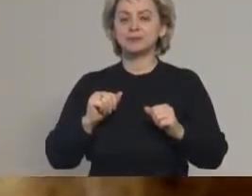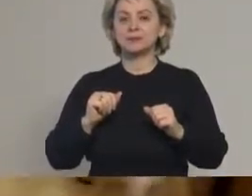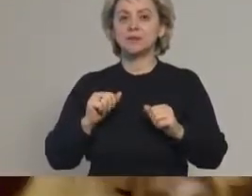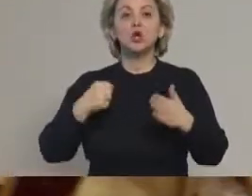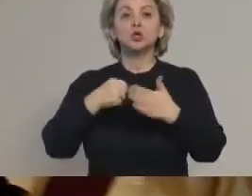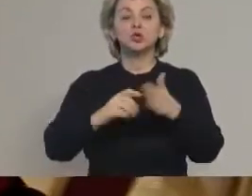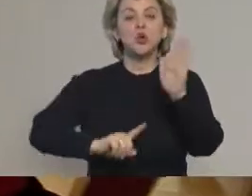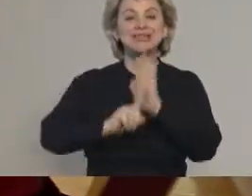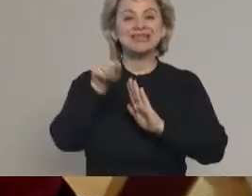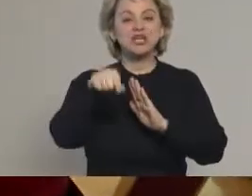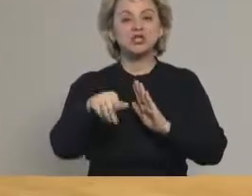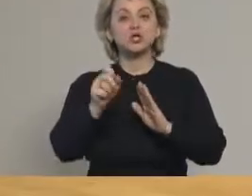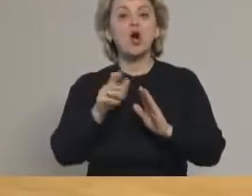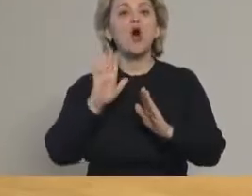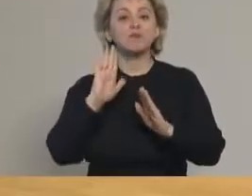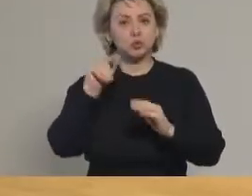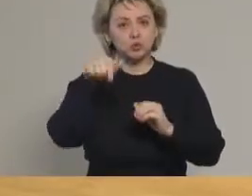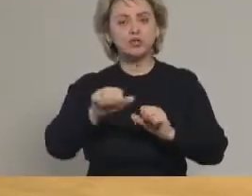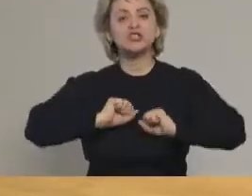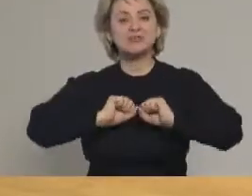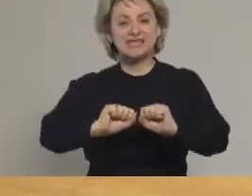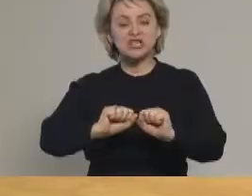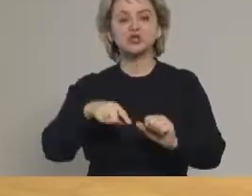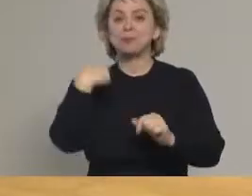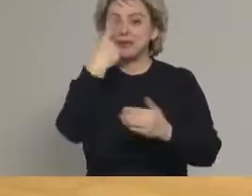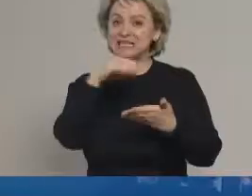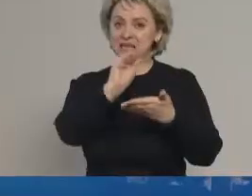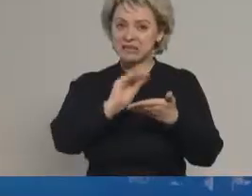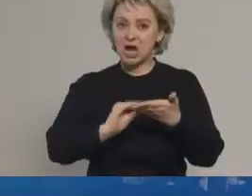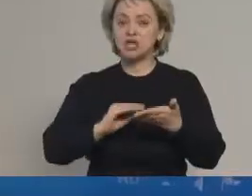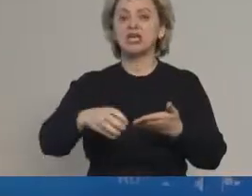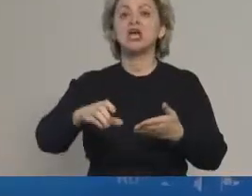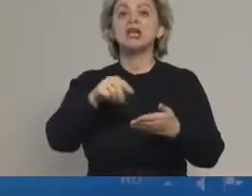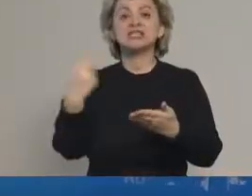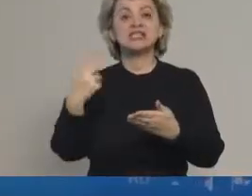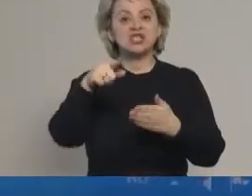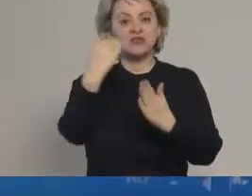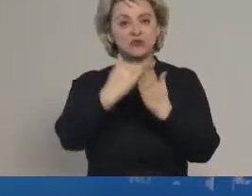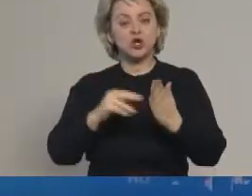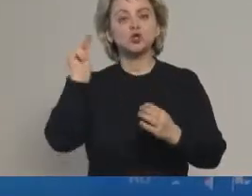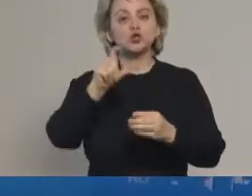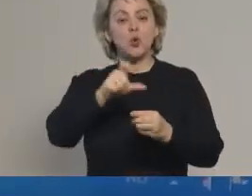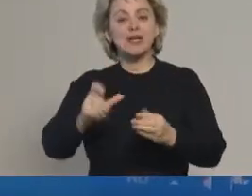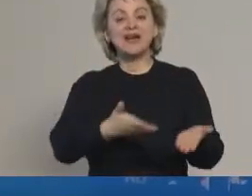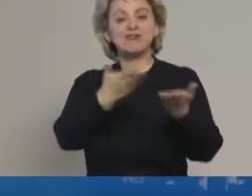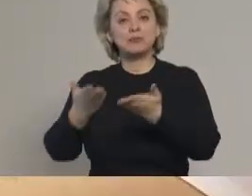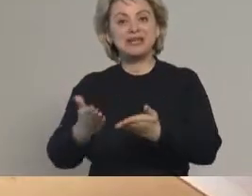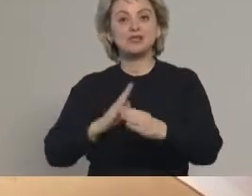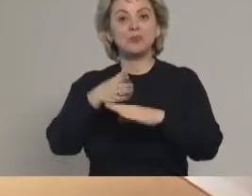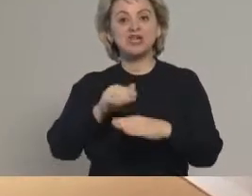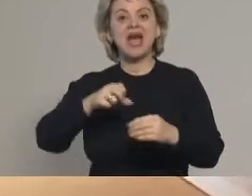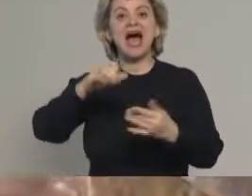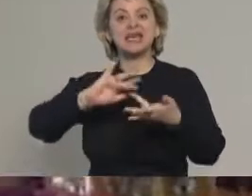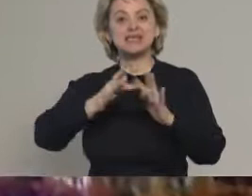Для начала обучить робота, а в будущем защищать персональные данные. На уроке цифры школьников призывают идти в